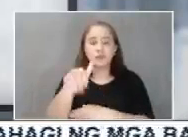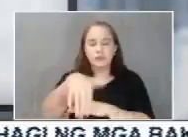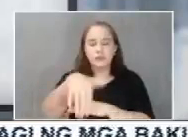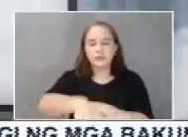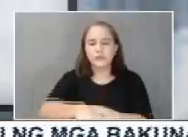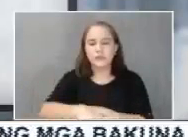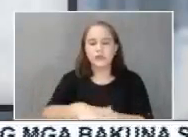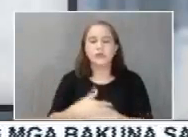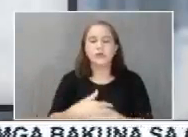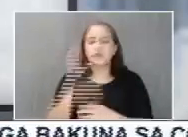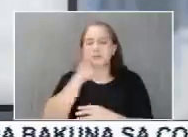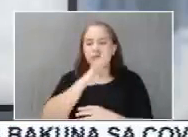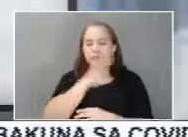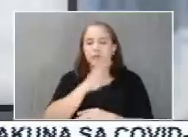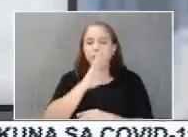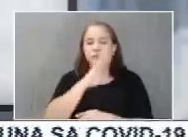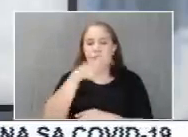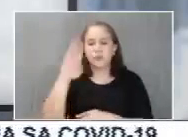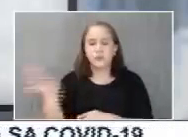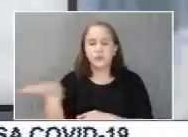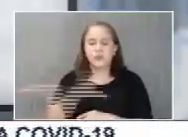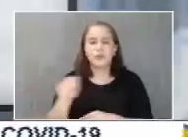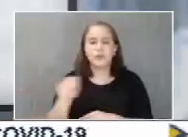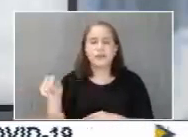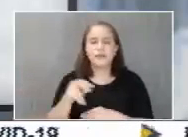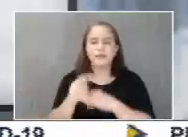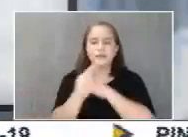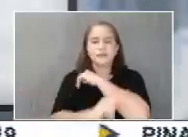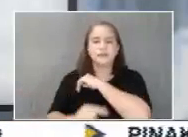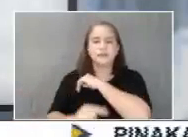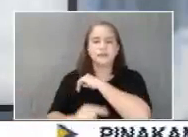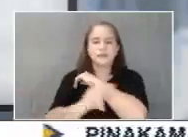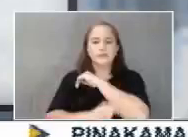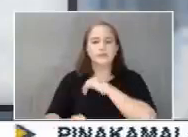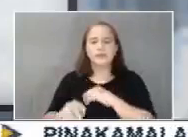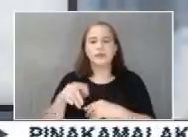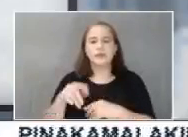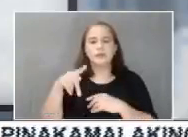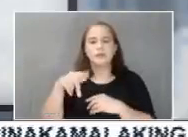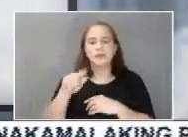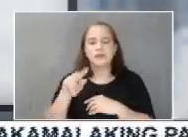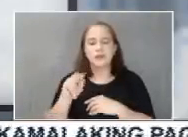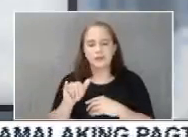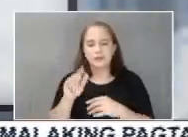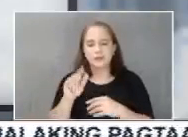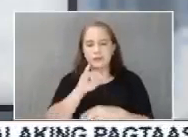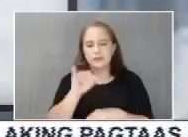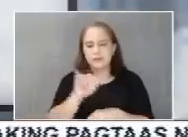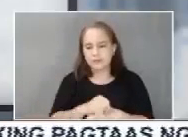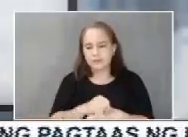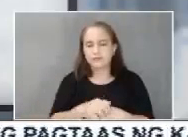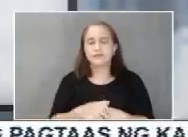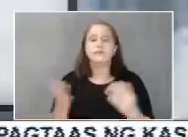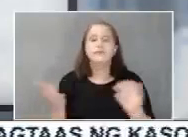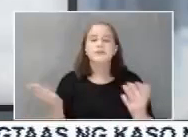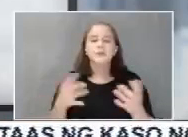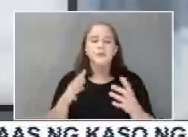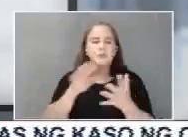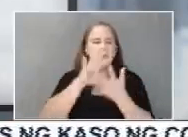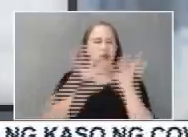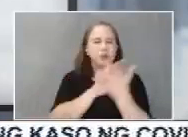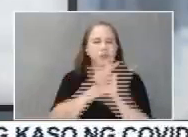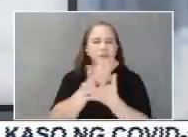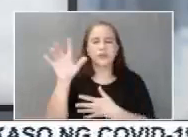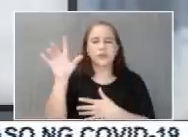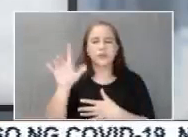ng 52 degrees Celsius. Mas mataas po ito sa naitalang 51 degrees Celsius last Saturday lang. Nakakahilong init na po ito. Hindi po